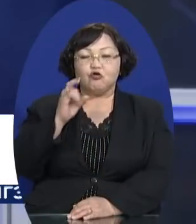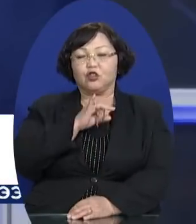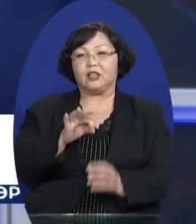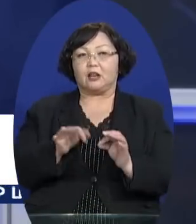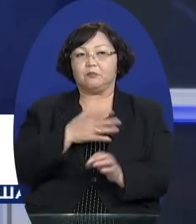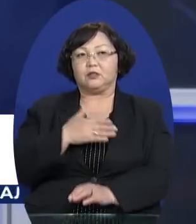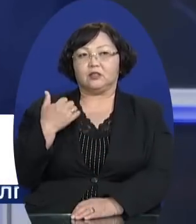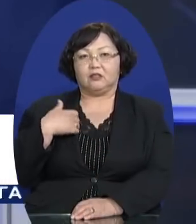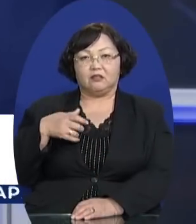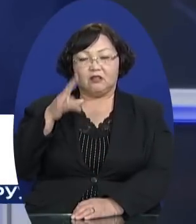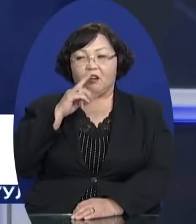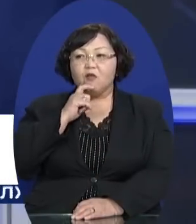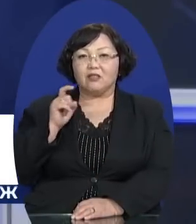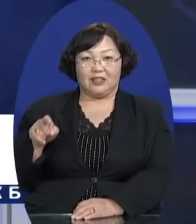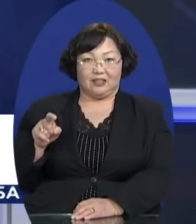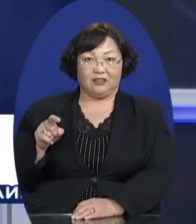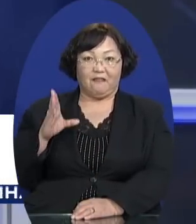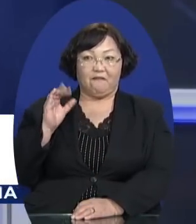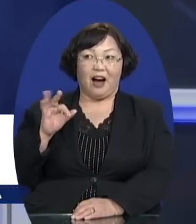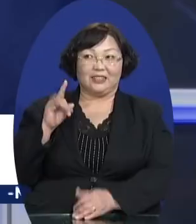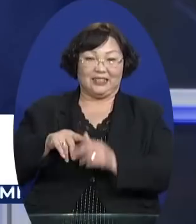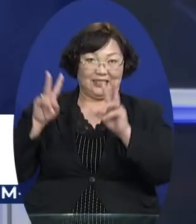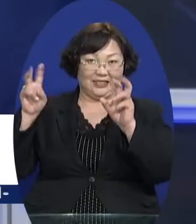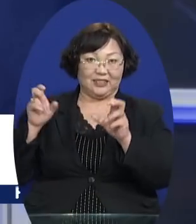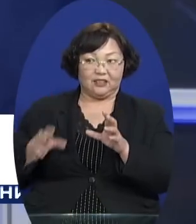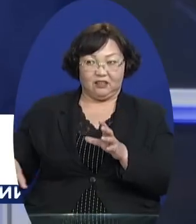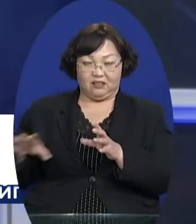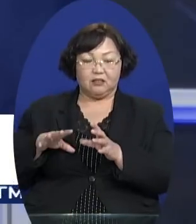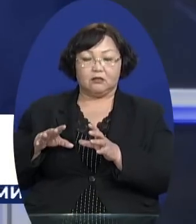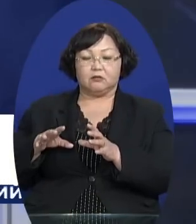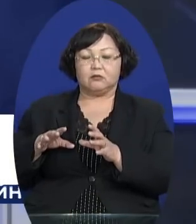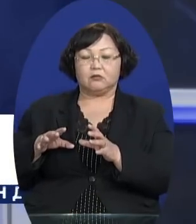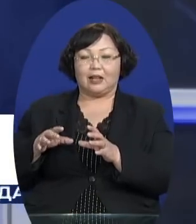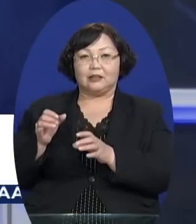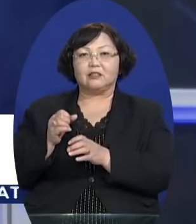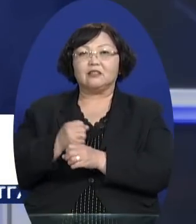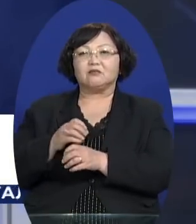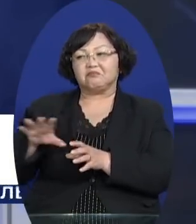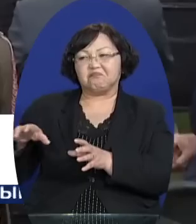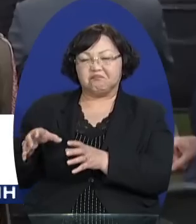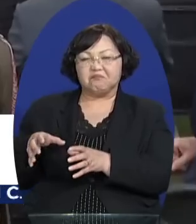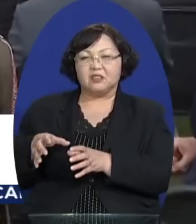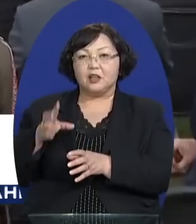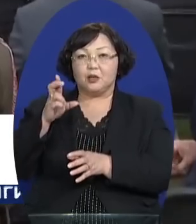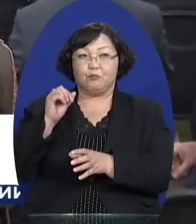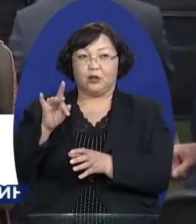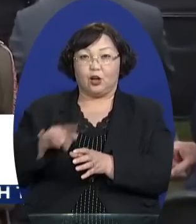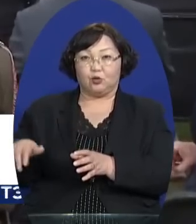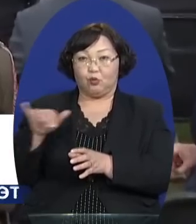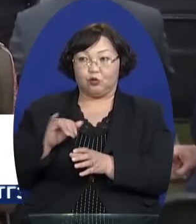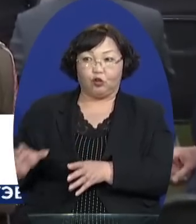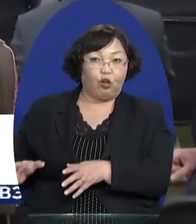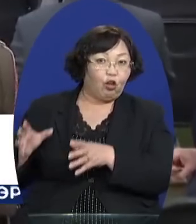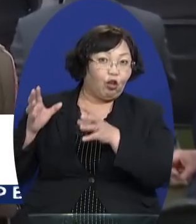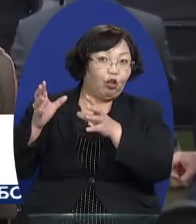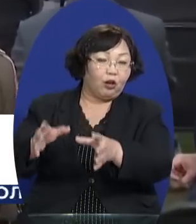тухайд Вагнерийн хүчнийхэн Беларусьд шилжиж байрснаас учирч болох үр дагаврыг тооцоход эрт. Гэхдээ тус эвсэл Москва болон